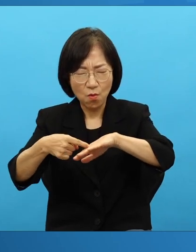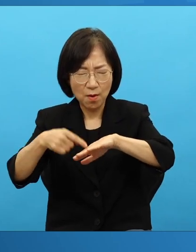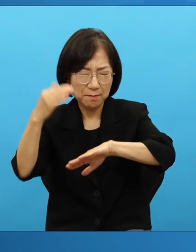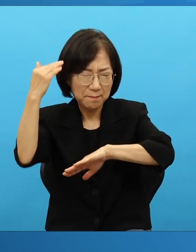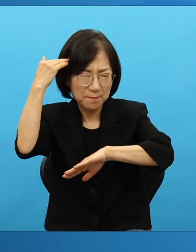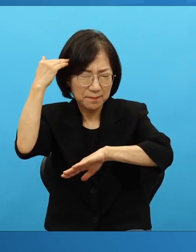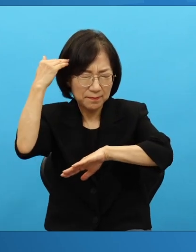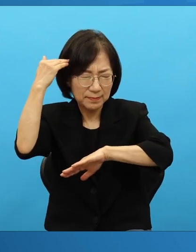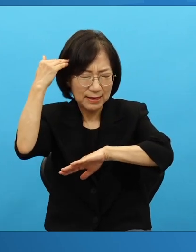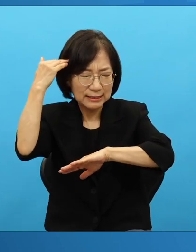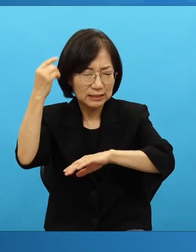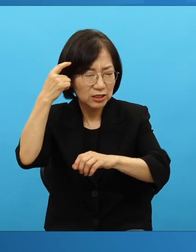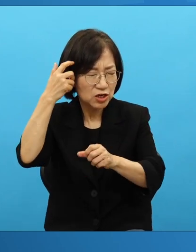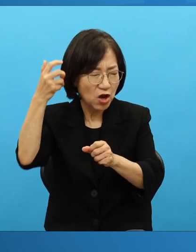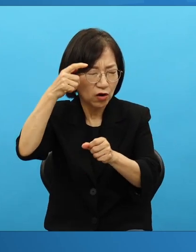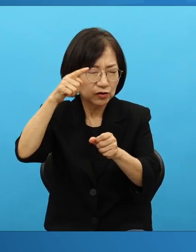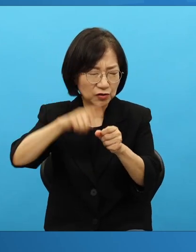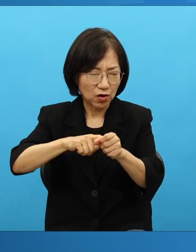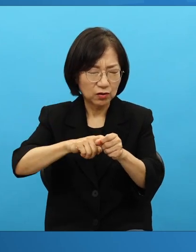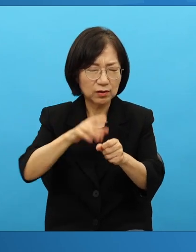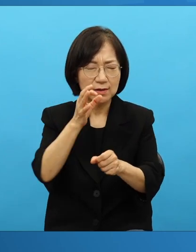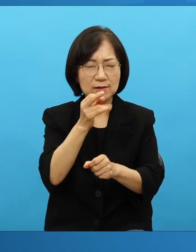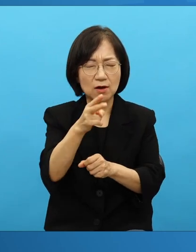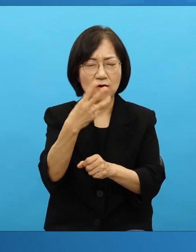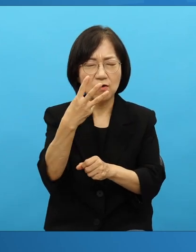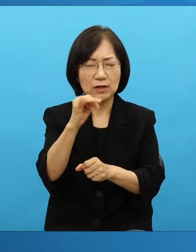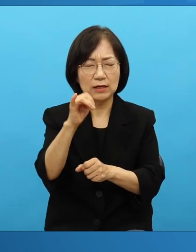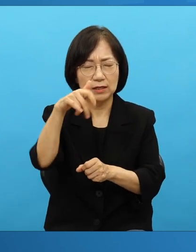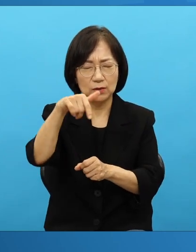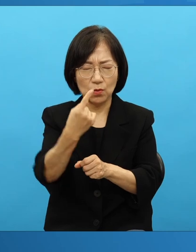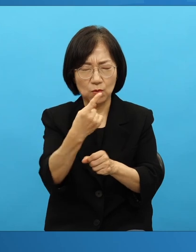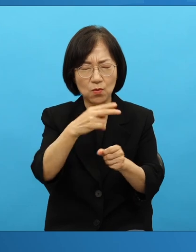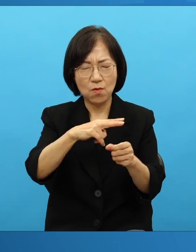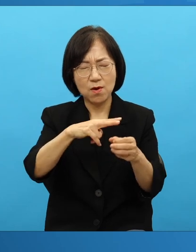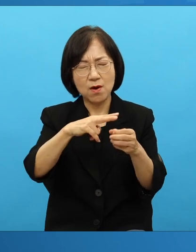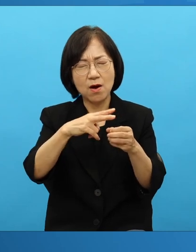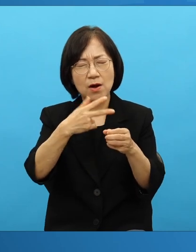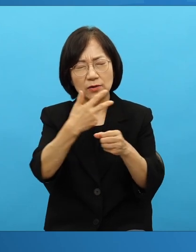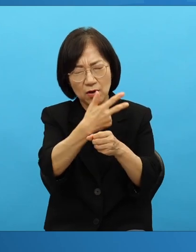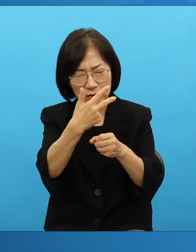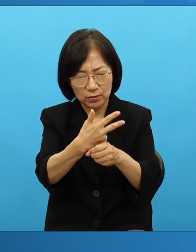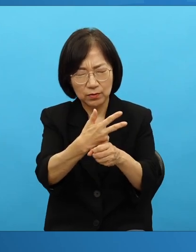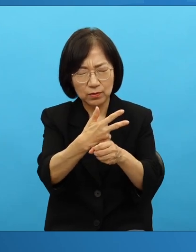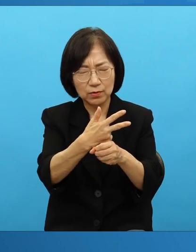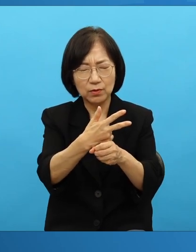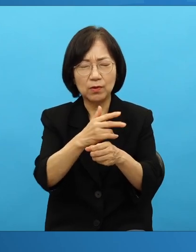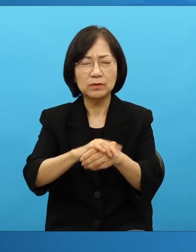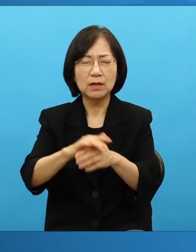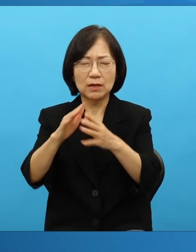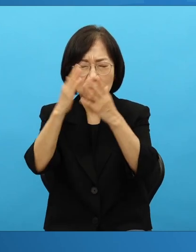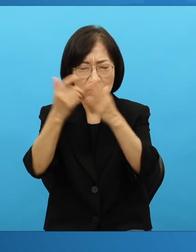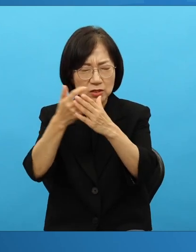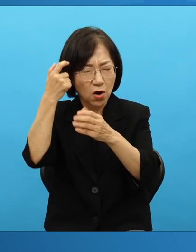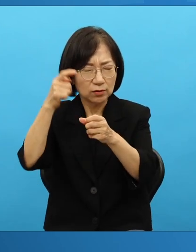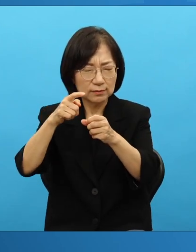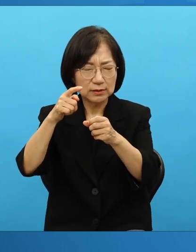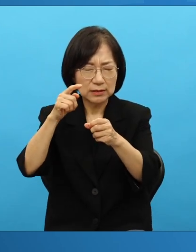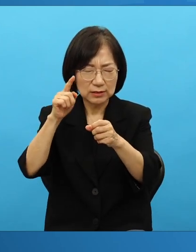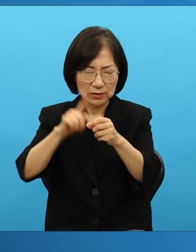영적 여리고와 흑암의 망대들이 영원히 무너지게 하옵소서. 주 예수 그리스도